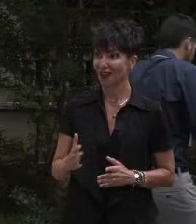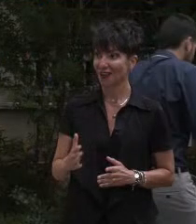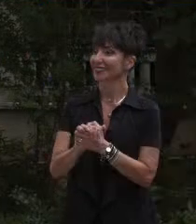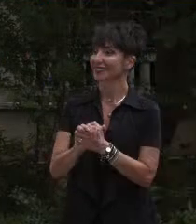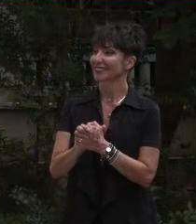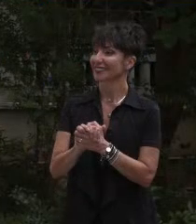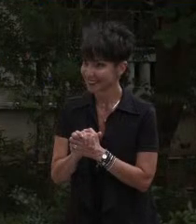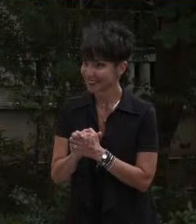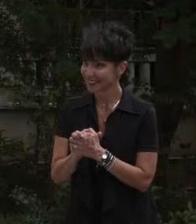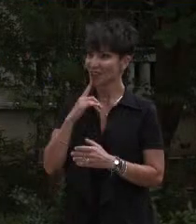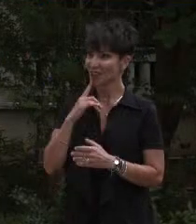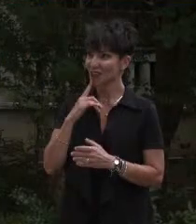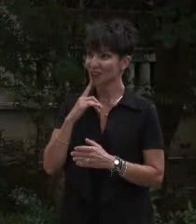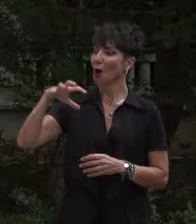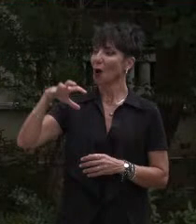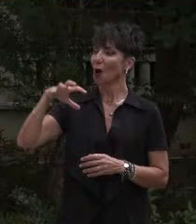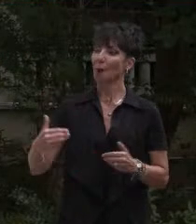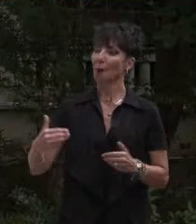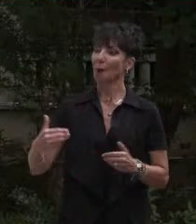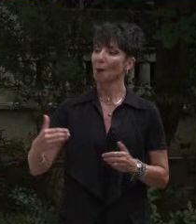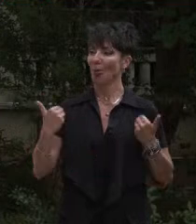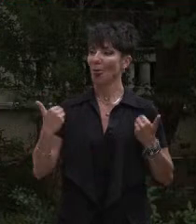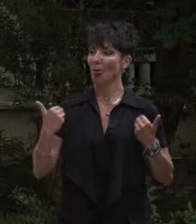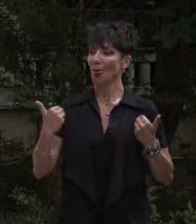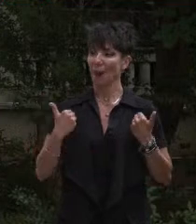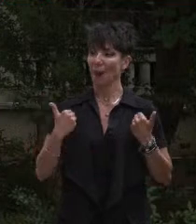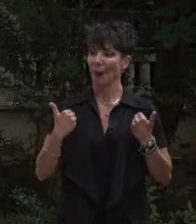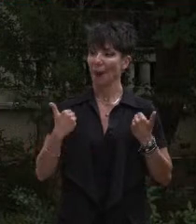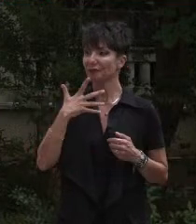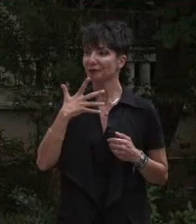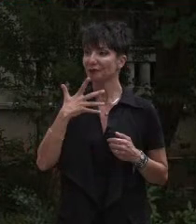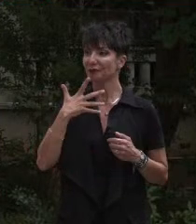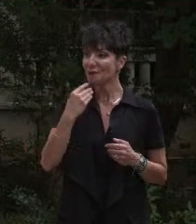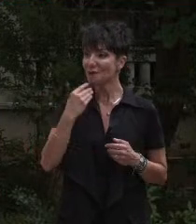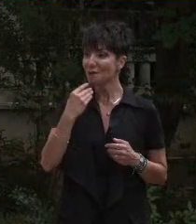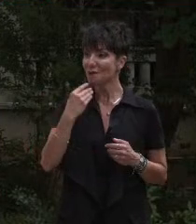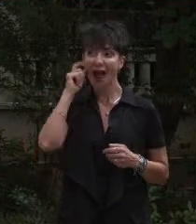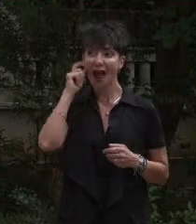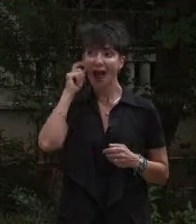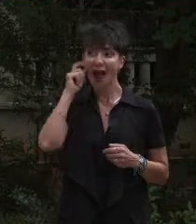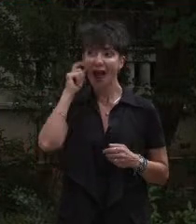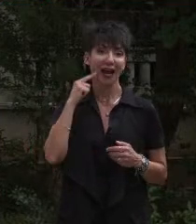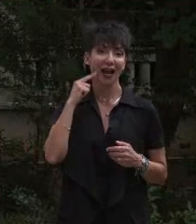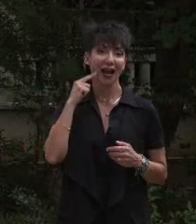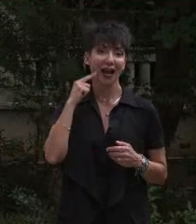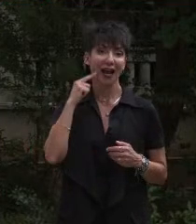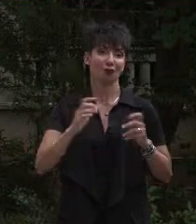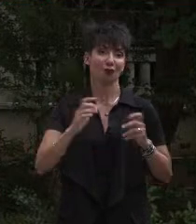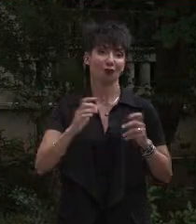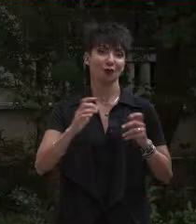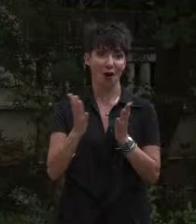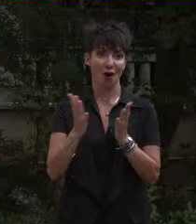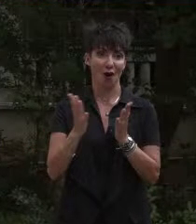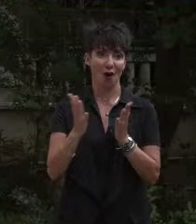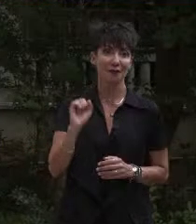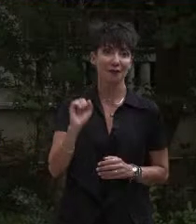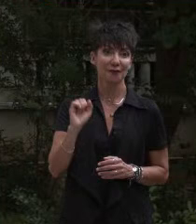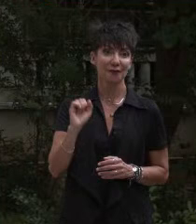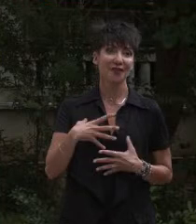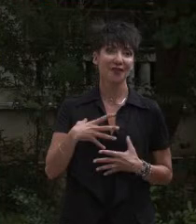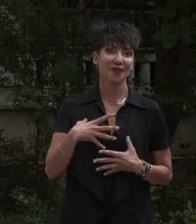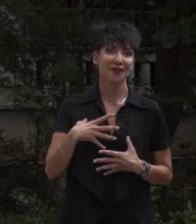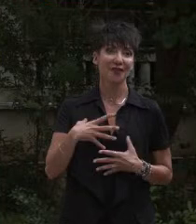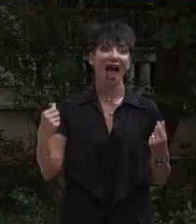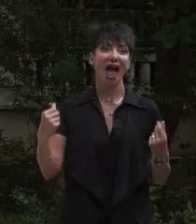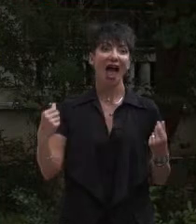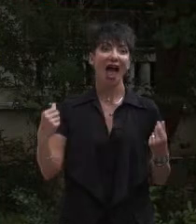Συγχαρητήρια και στον τομέα νεότητας για την όμορφη εκδήλωση την οποία έχουν κάνει. Σας εύχομαι